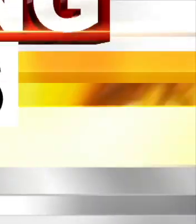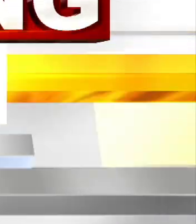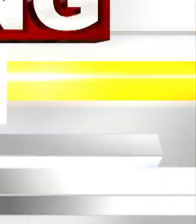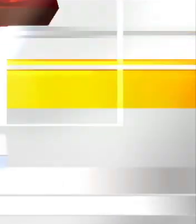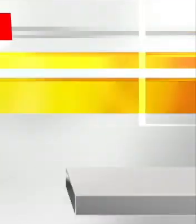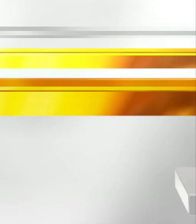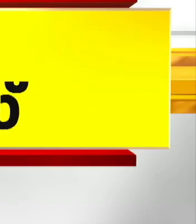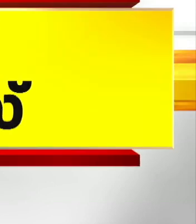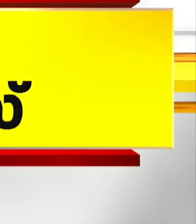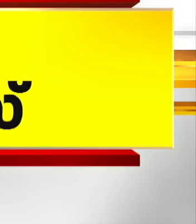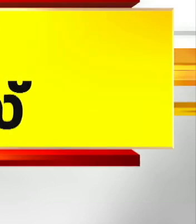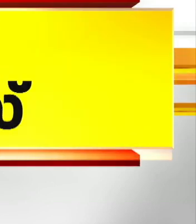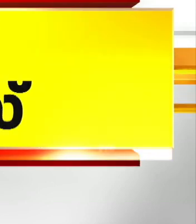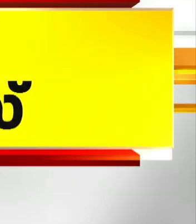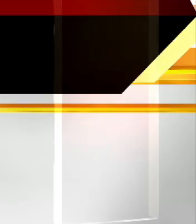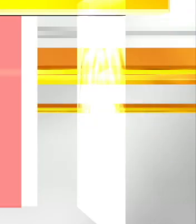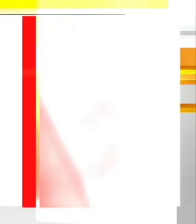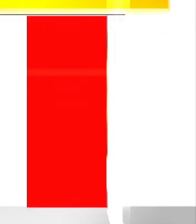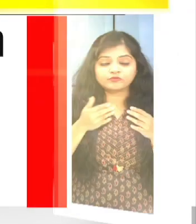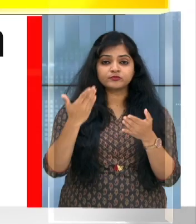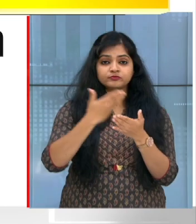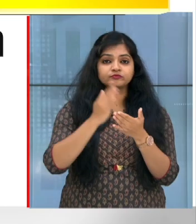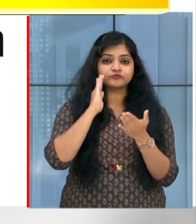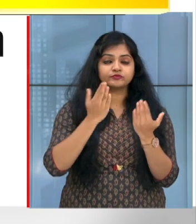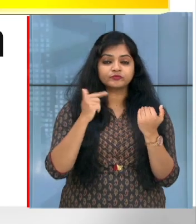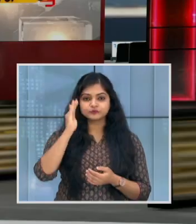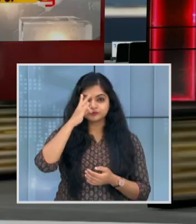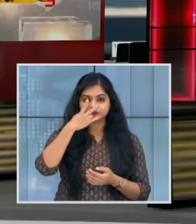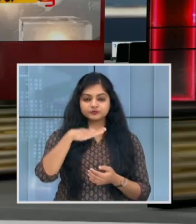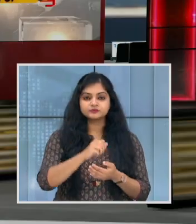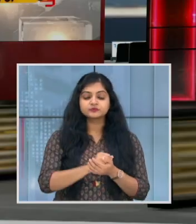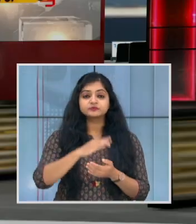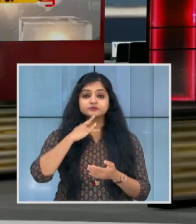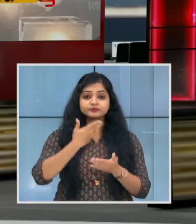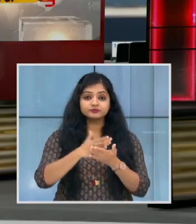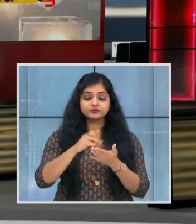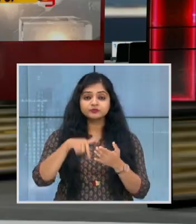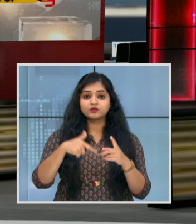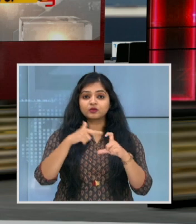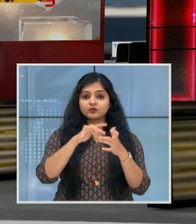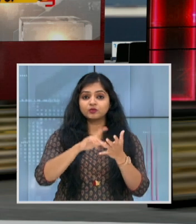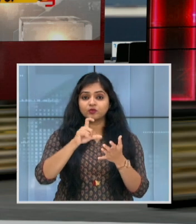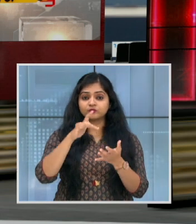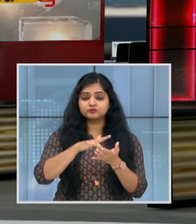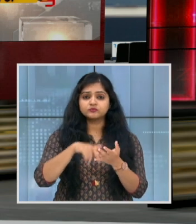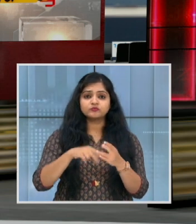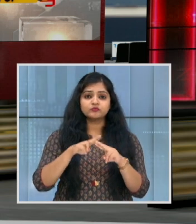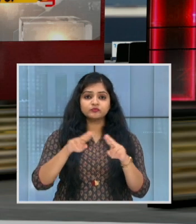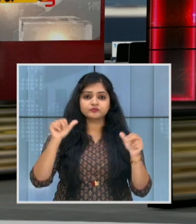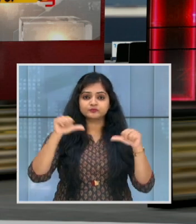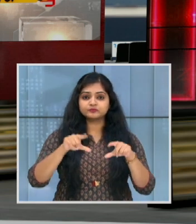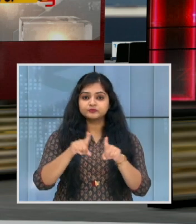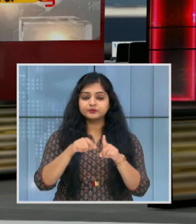അന്ന് ഉന്നയിക്കാമെന്നും തിരുവനന്തപുരം ചീഫ് ജുഡീഷ്യൽ മജിസ്ട്രേറ്റ് കോടതി നിലപാടെടുത്തിട്ടുണ്ട്. പ്രതി, മാലിന്യ നിർമ്മാർജ്ജനത്തിൽ കൊച്ചിൻ കോർപ്പറേഷൻ പൂർണ്ണ